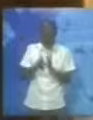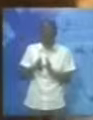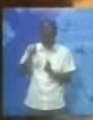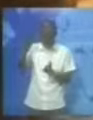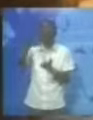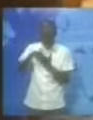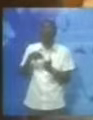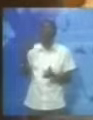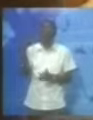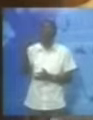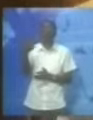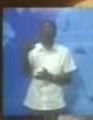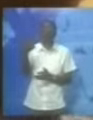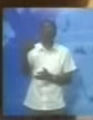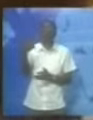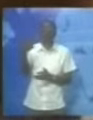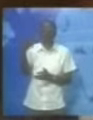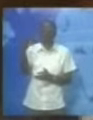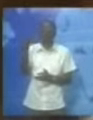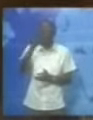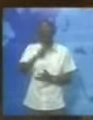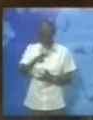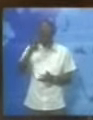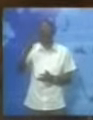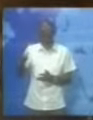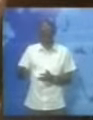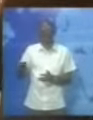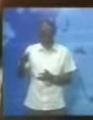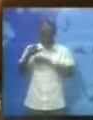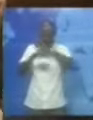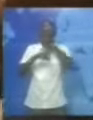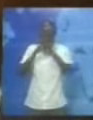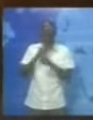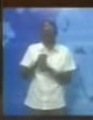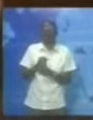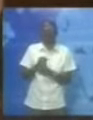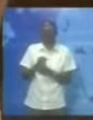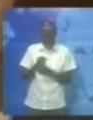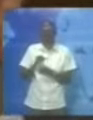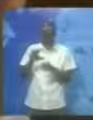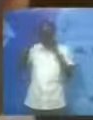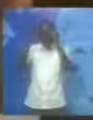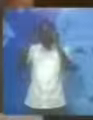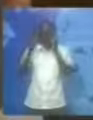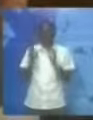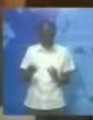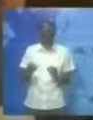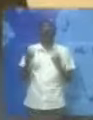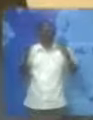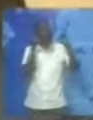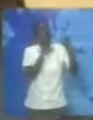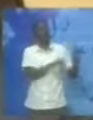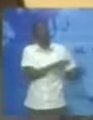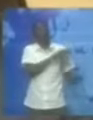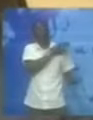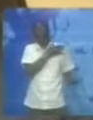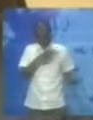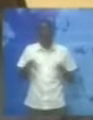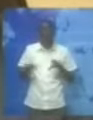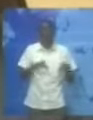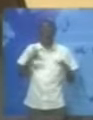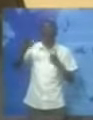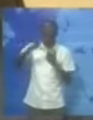2003. C'est à 44 ans que j'ai décidé de tout laisser pour me consacrer à la peinture. Donc vous